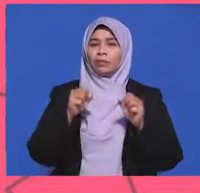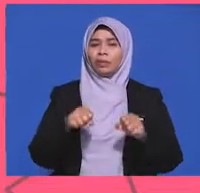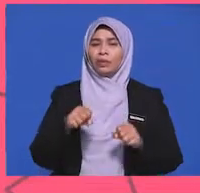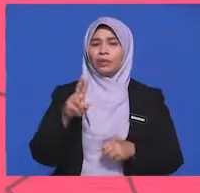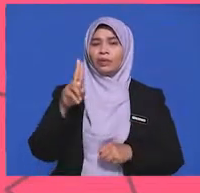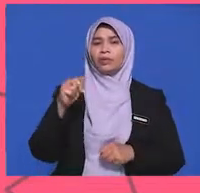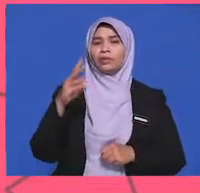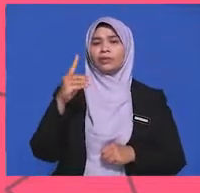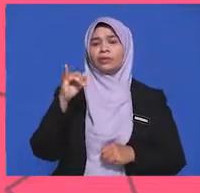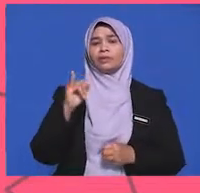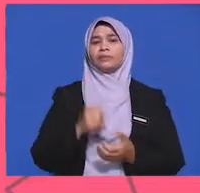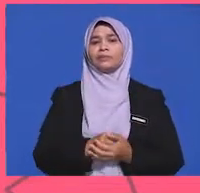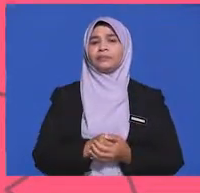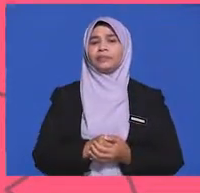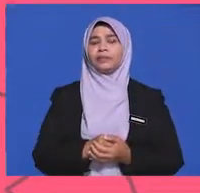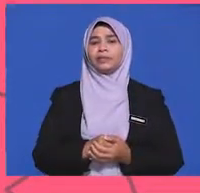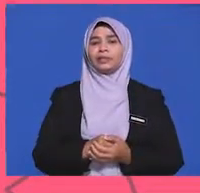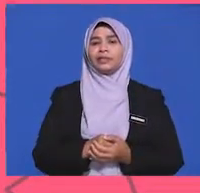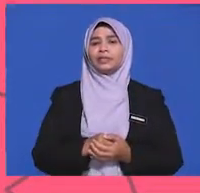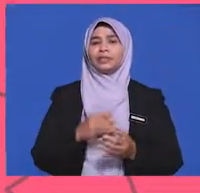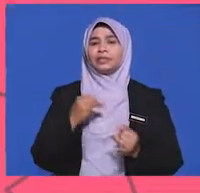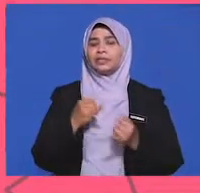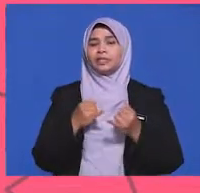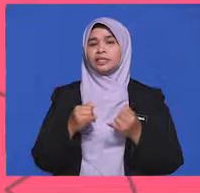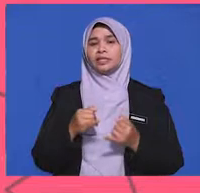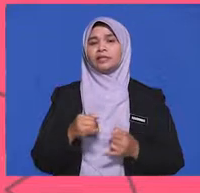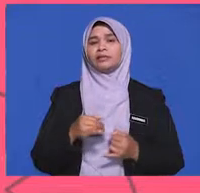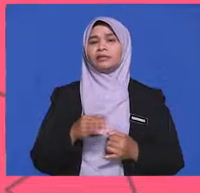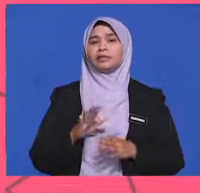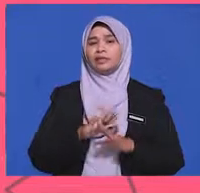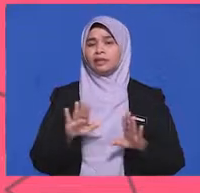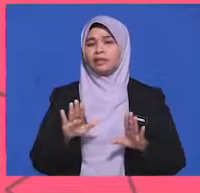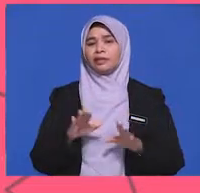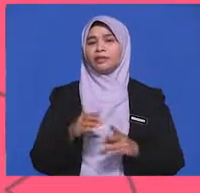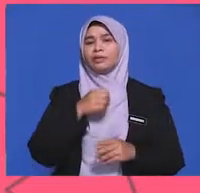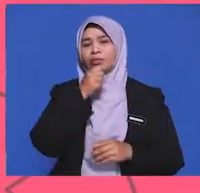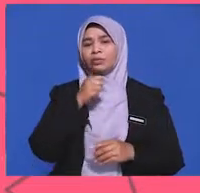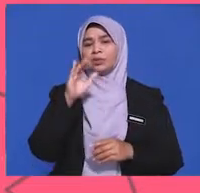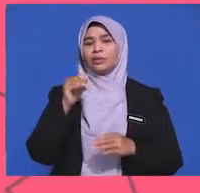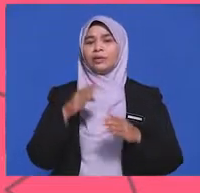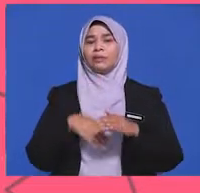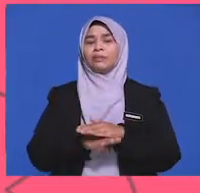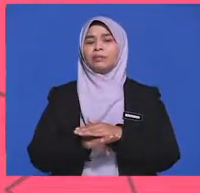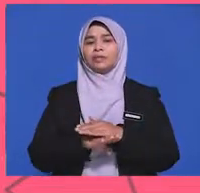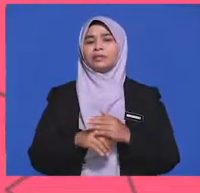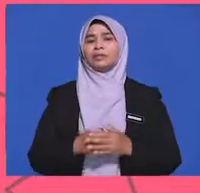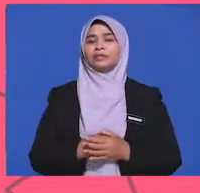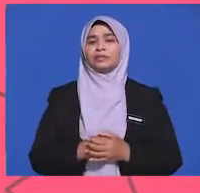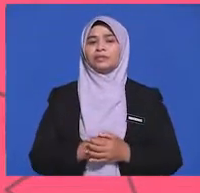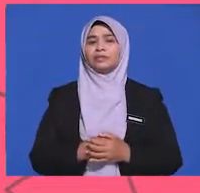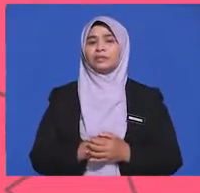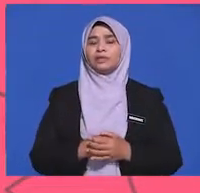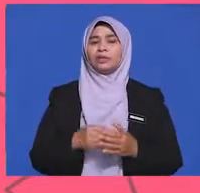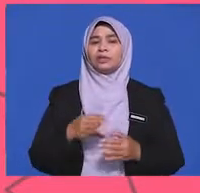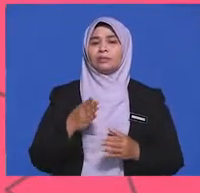Sebaliknya, jika umur yang dimasukkan kurang daripada 20, paparkan output tidak layak